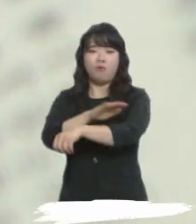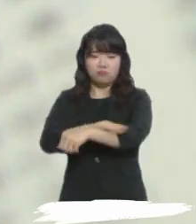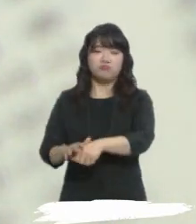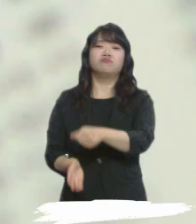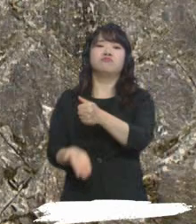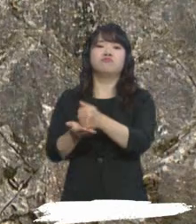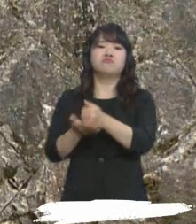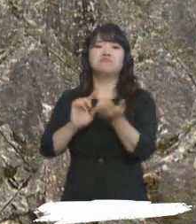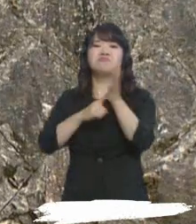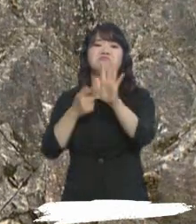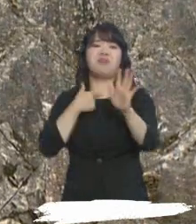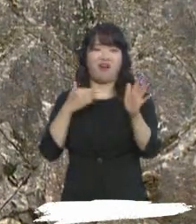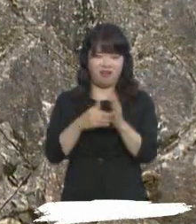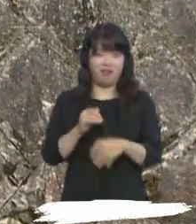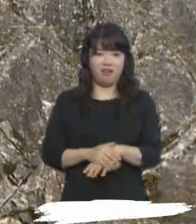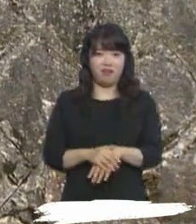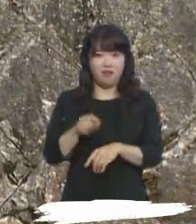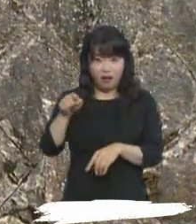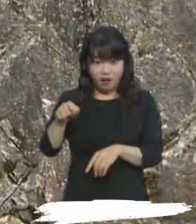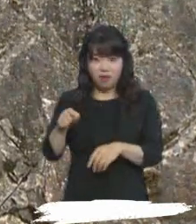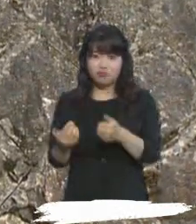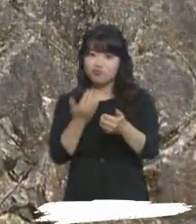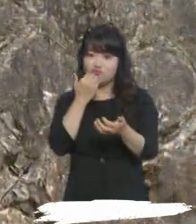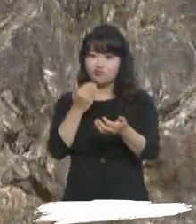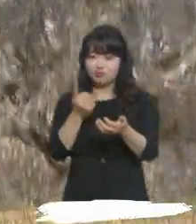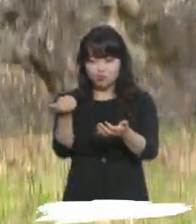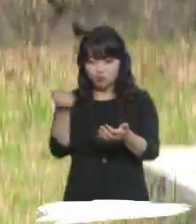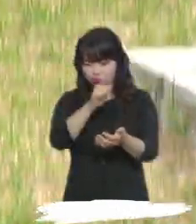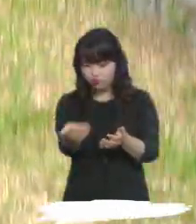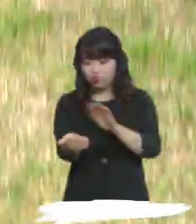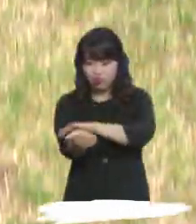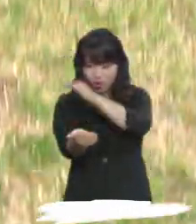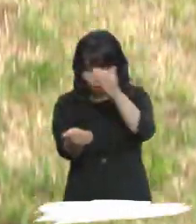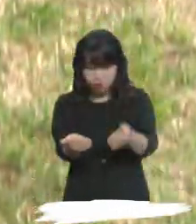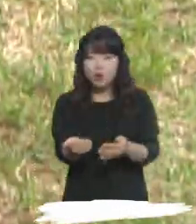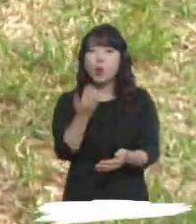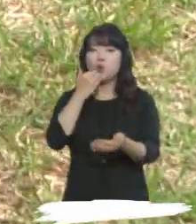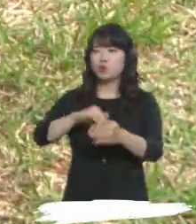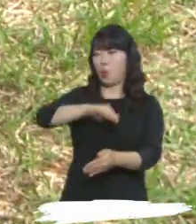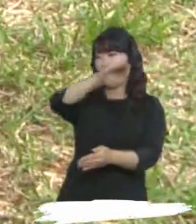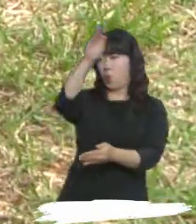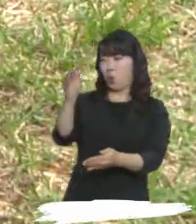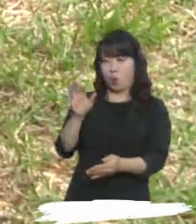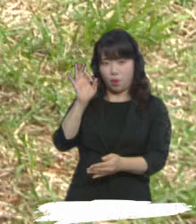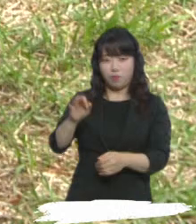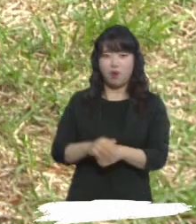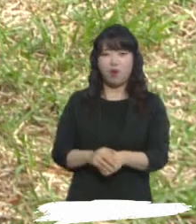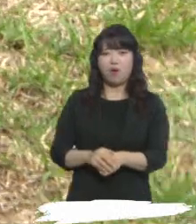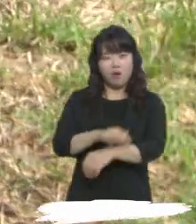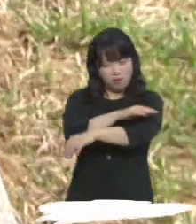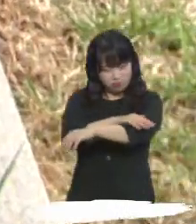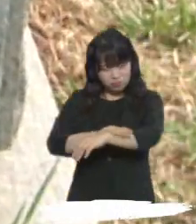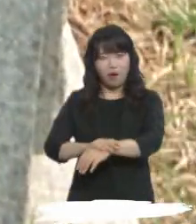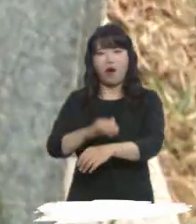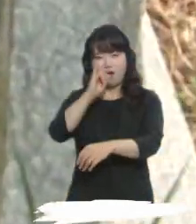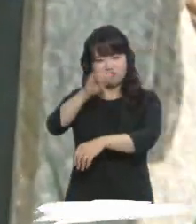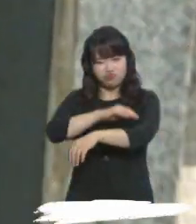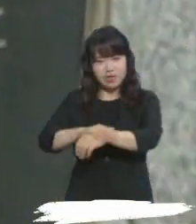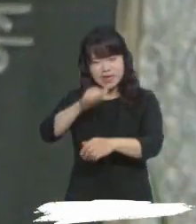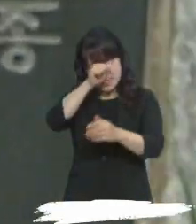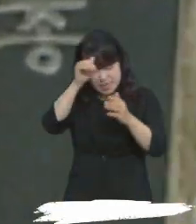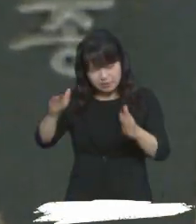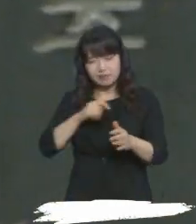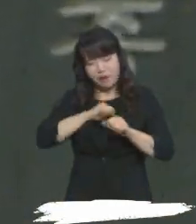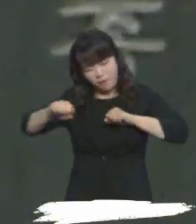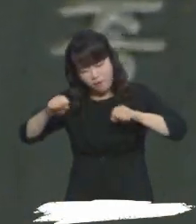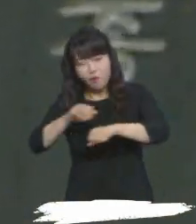정도. 그랬던 그의 묘비엔 민족을 붙들고 살리는 방도가 교육에 있음을 알고 일생